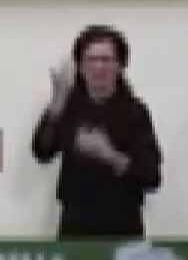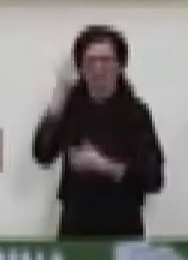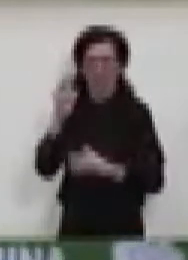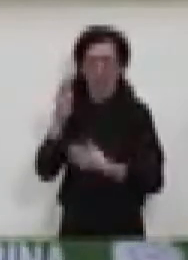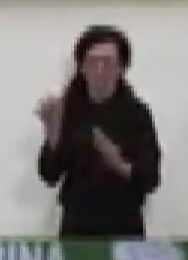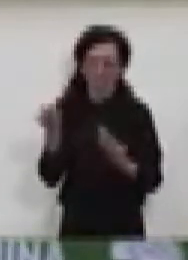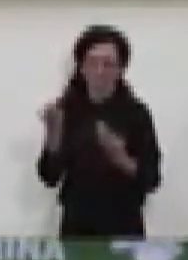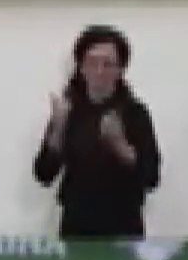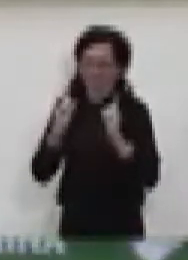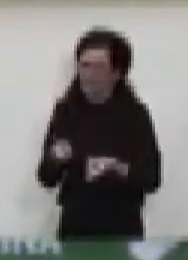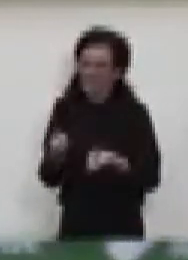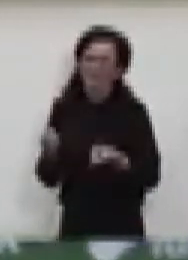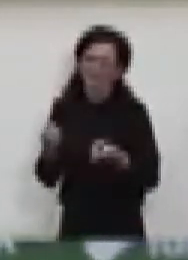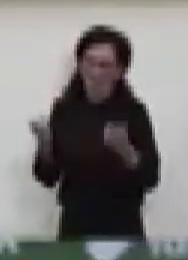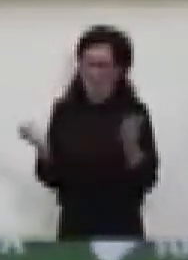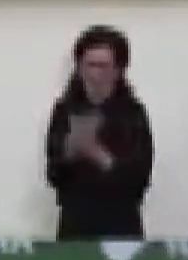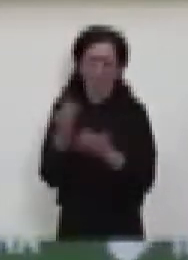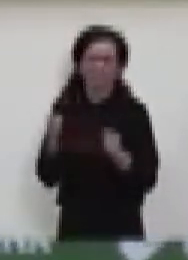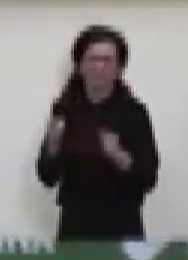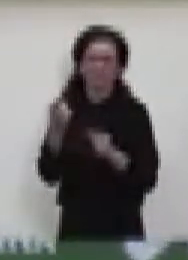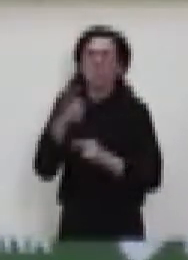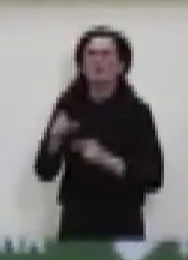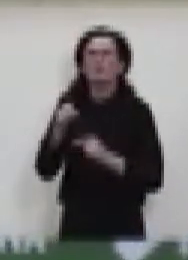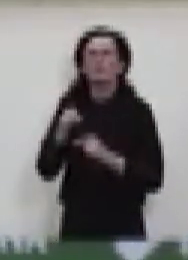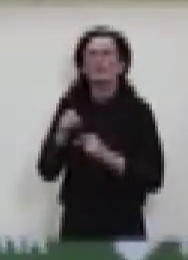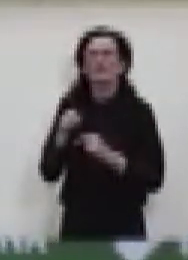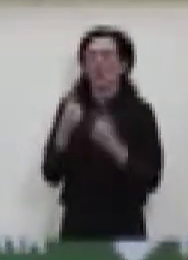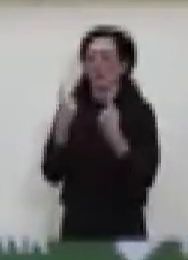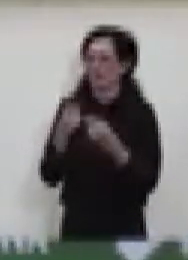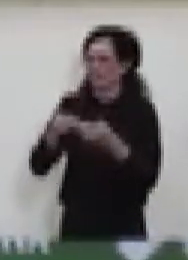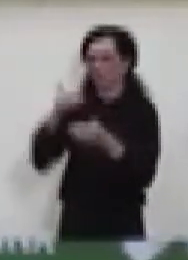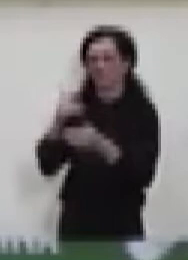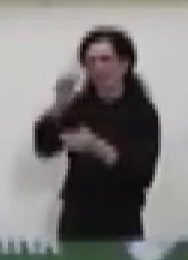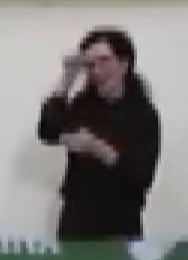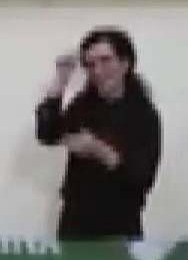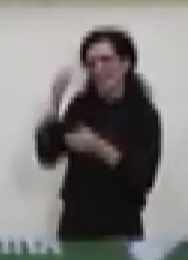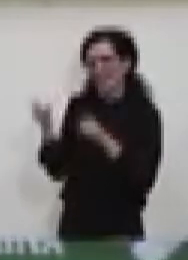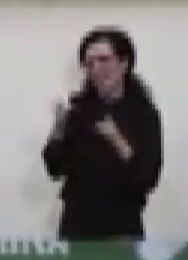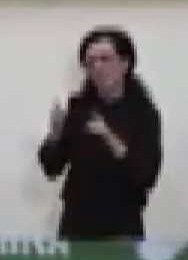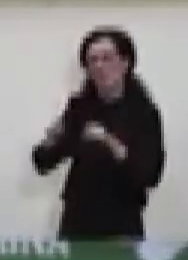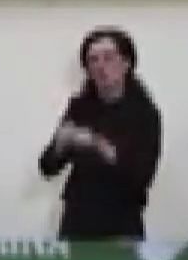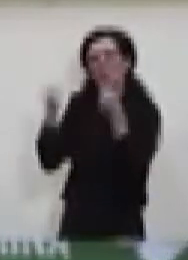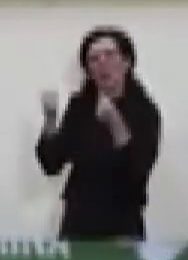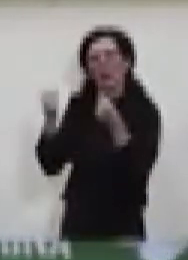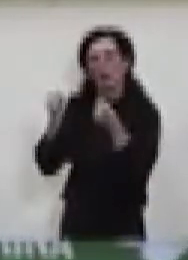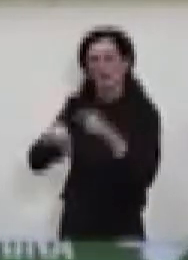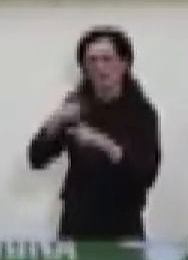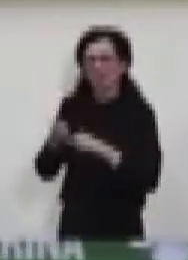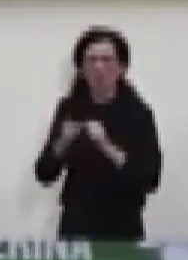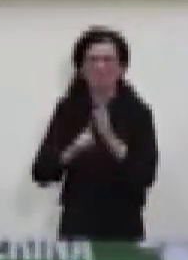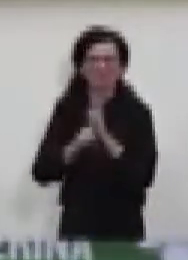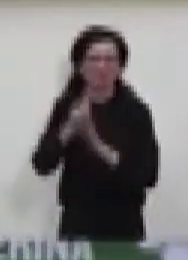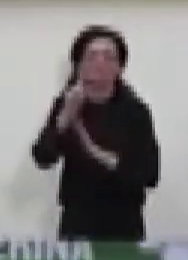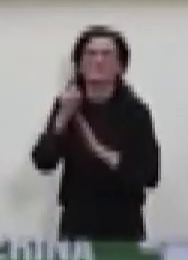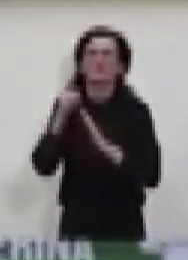la relativa pausa estiva e dopo gli effetti